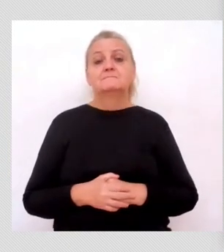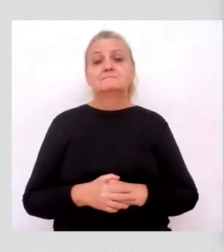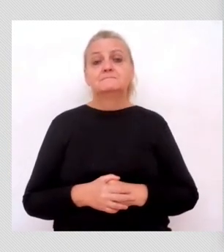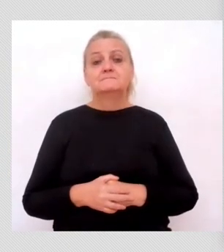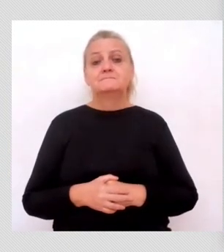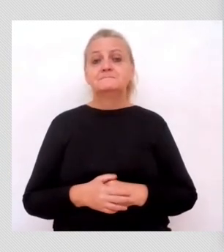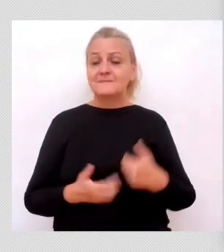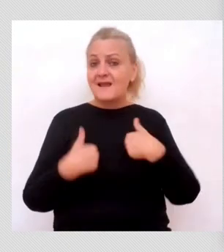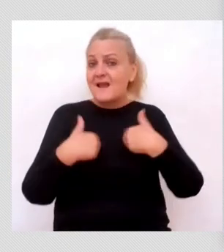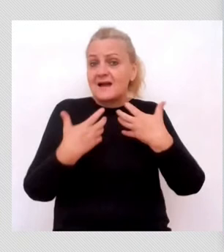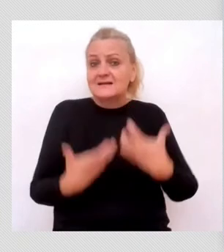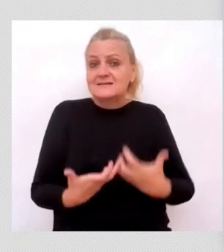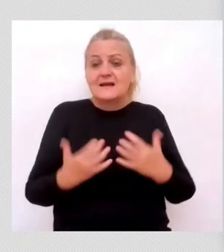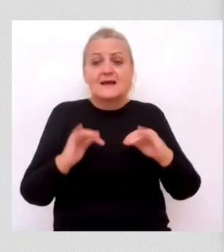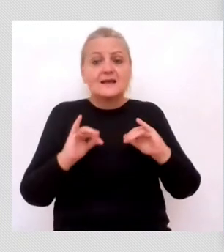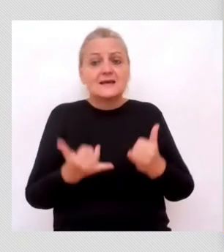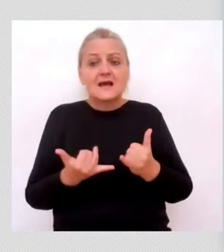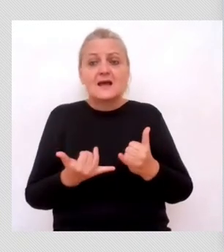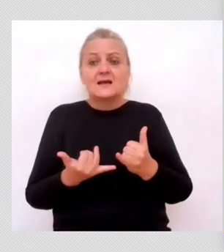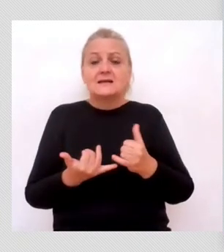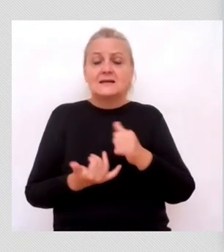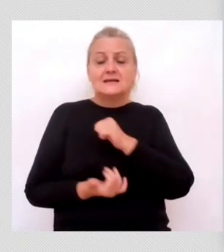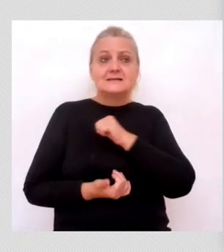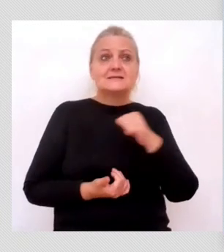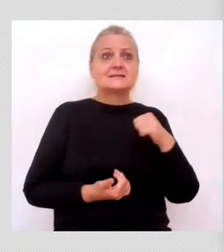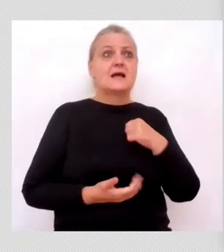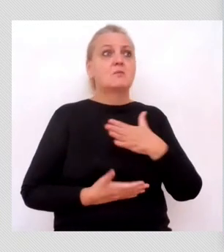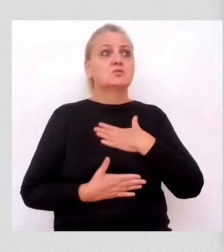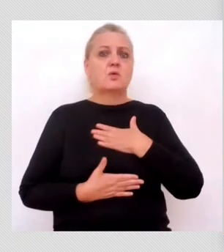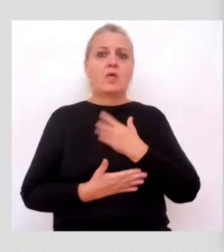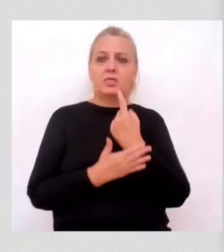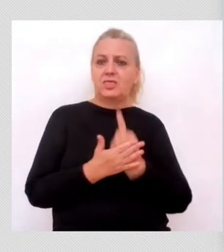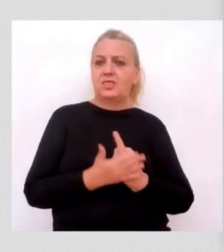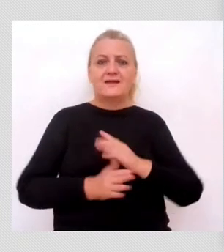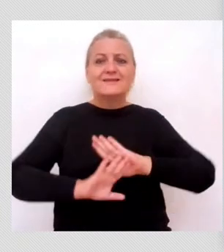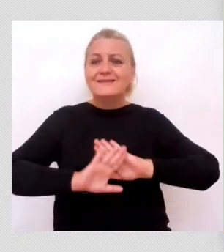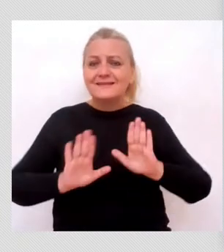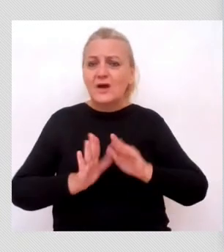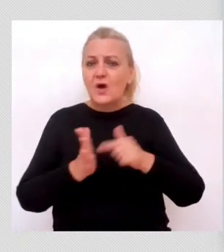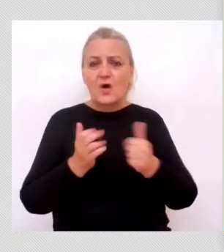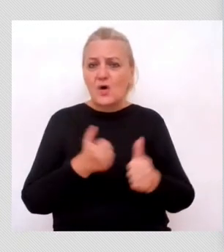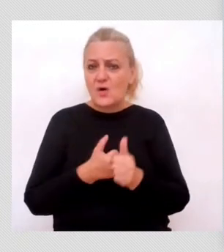I chciałbym jakoś sam się nie poczuć zdemobilizowany